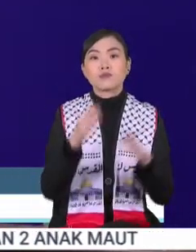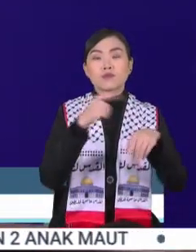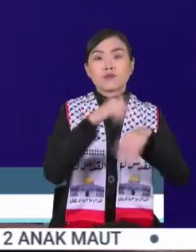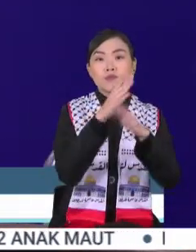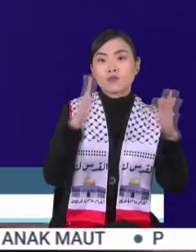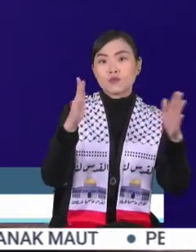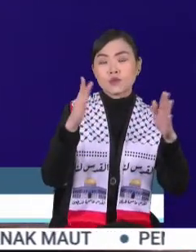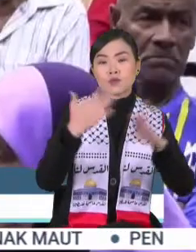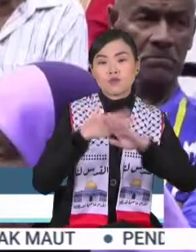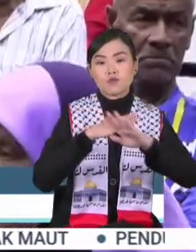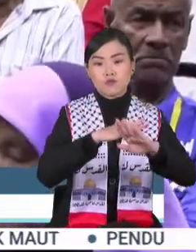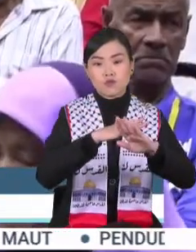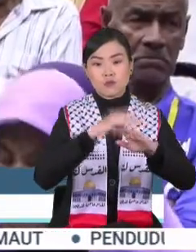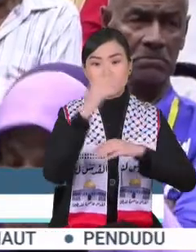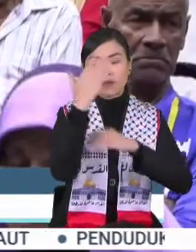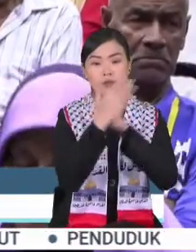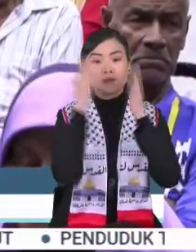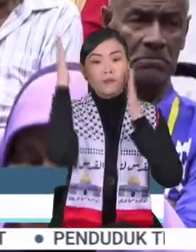pertahanan